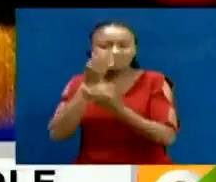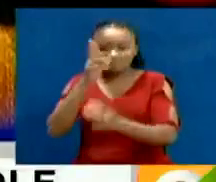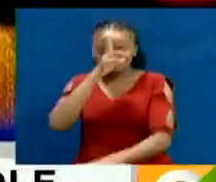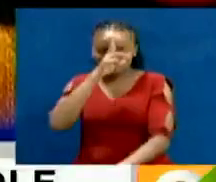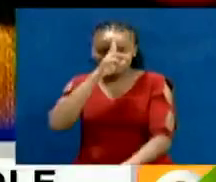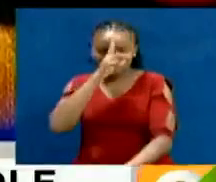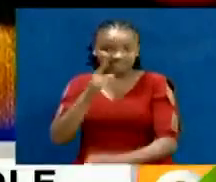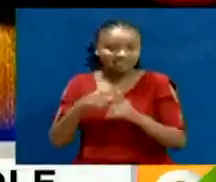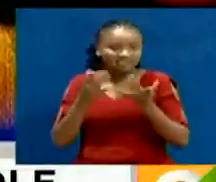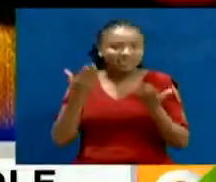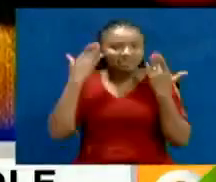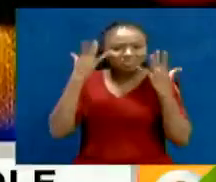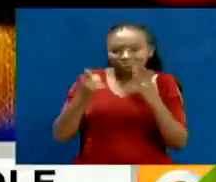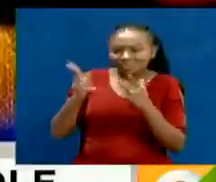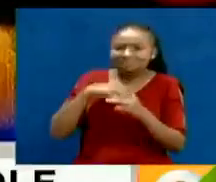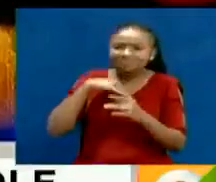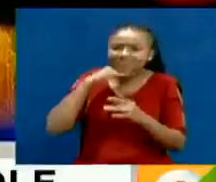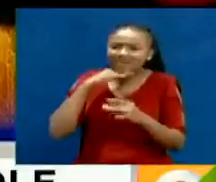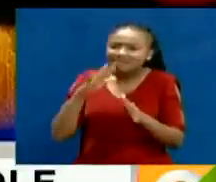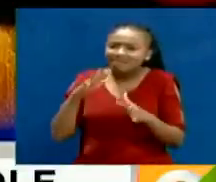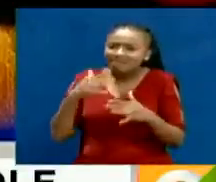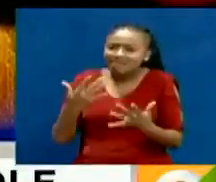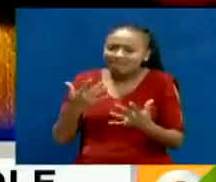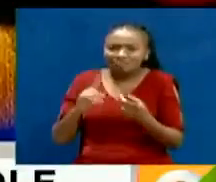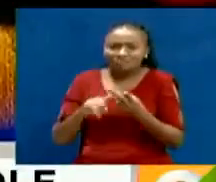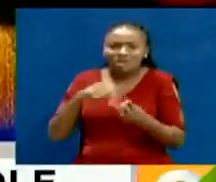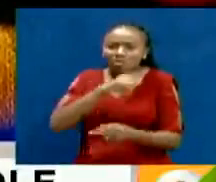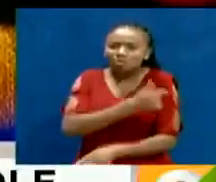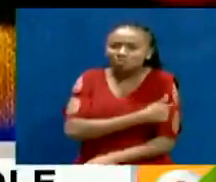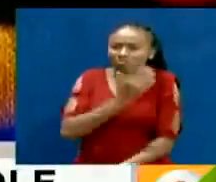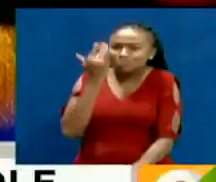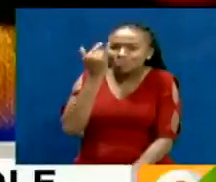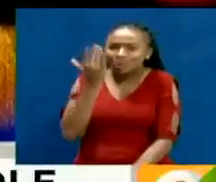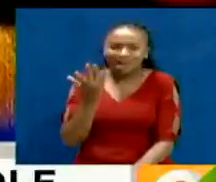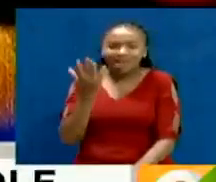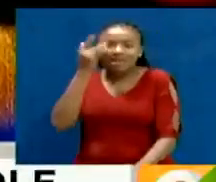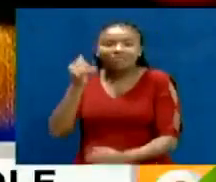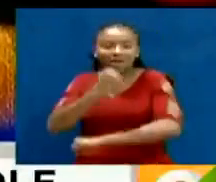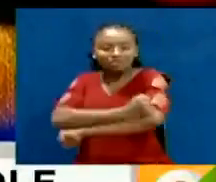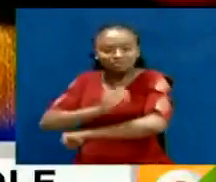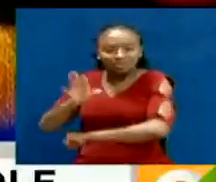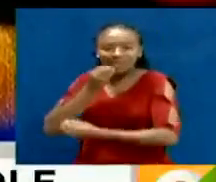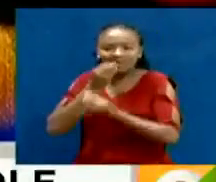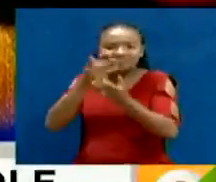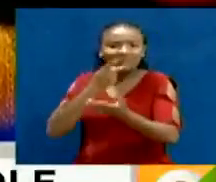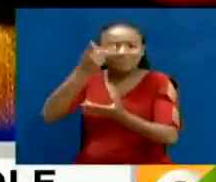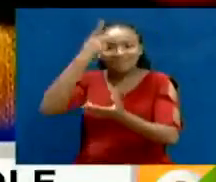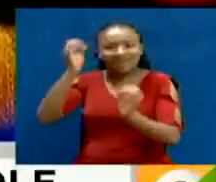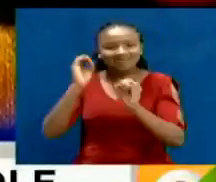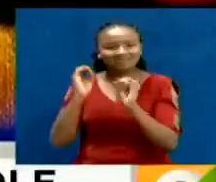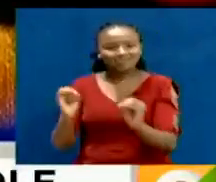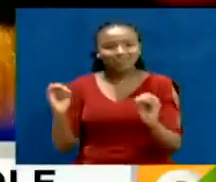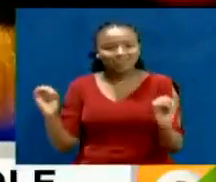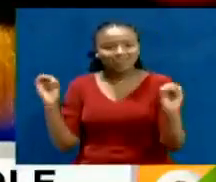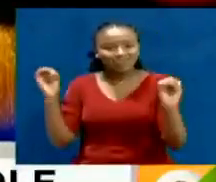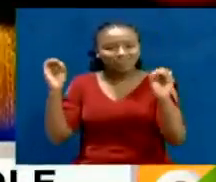polisi. Haijulikani kilichosababisha mtoto huyo kupelekwa hospitalini na kwa nini usimamizi wa shule haukuwajulisha wazazi wake. Mwanahabari